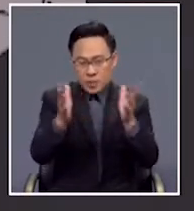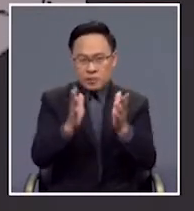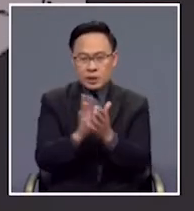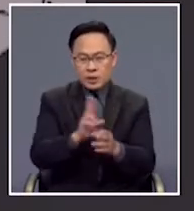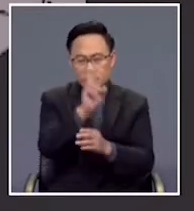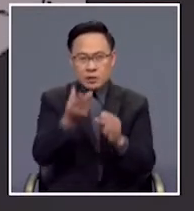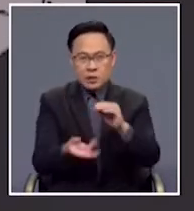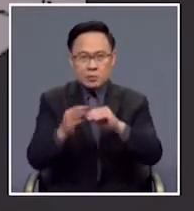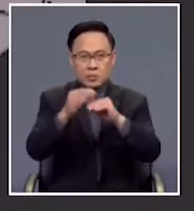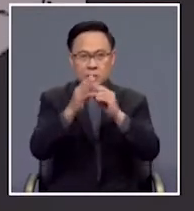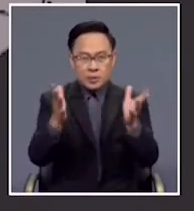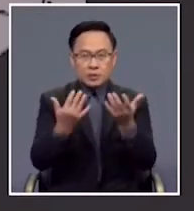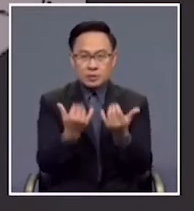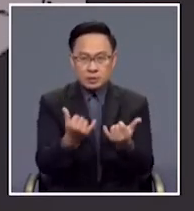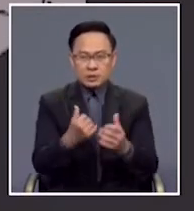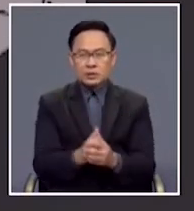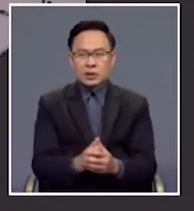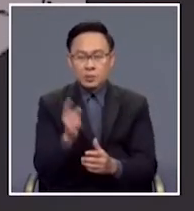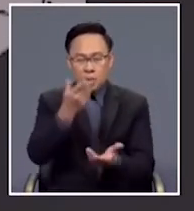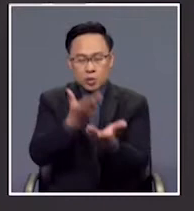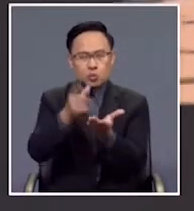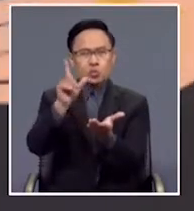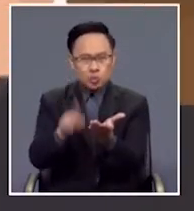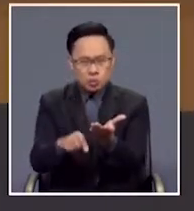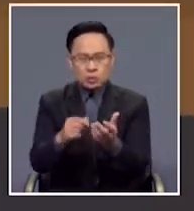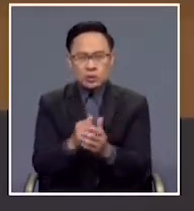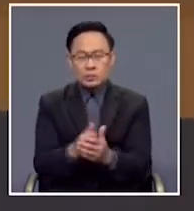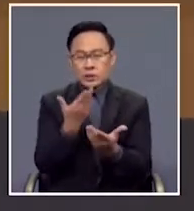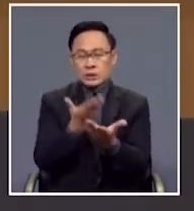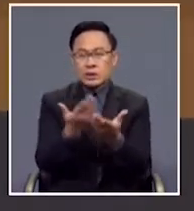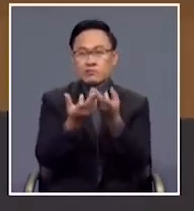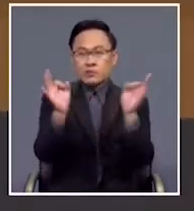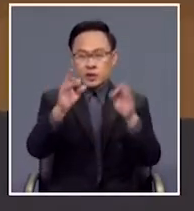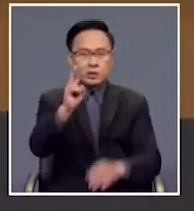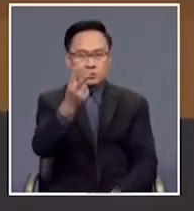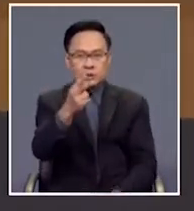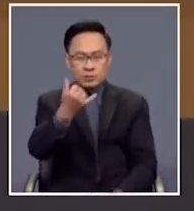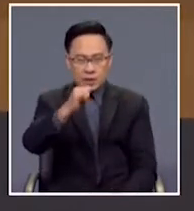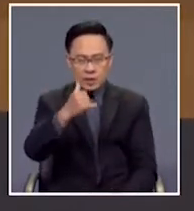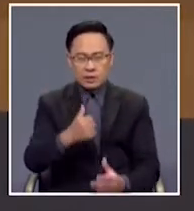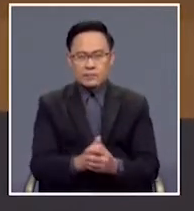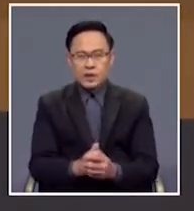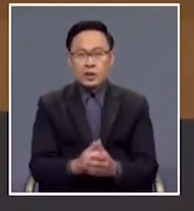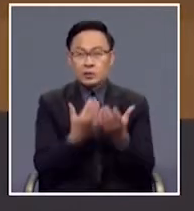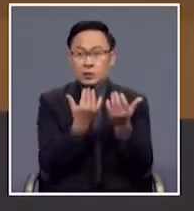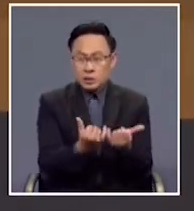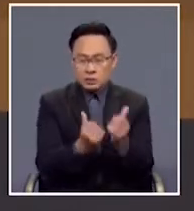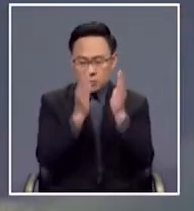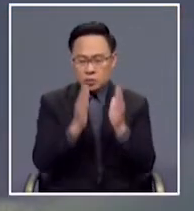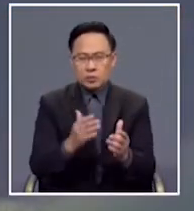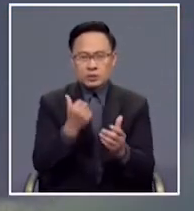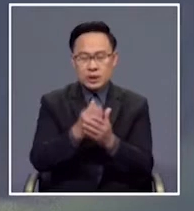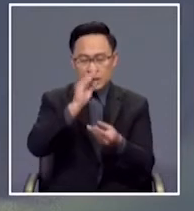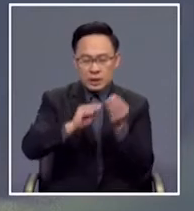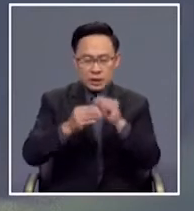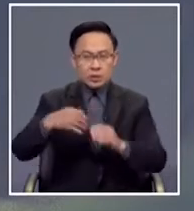านเพิ่มสูงขึ้นอย่างต่อเนื่องเพราะมีค่าใช้จ่ายต่ำหรือไม่มีค่าใช้จ่ายเลยในการโอนเงินปัจจุบันมีการนำหมายเล